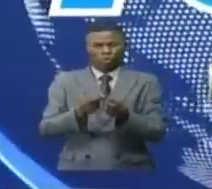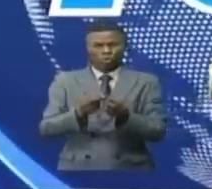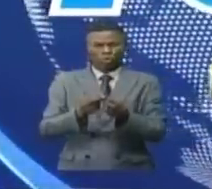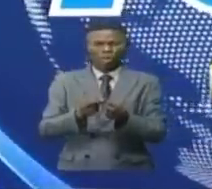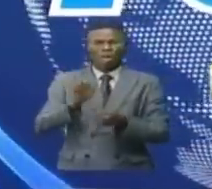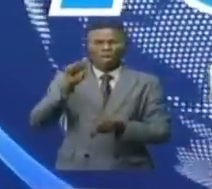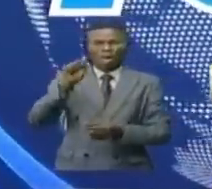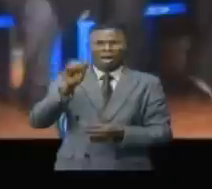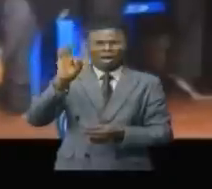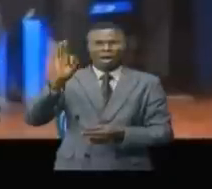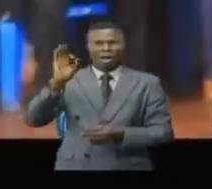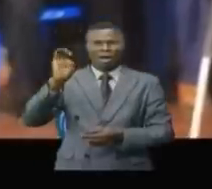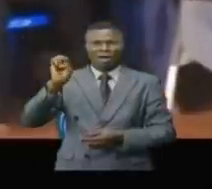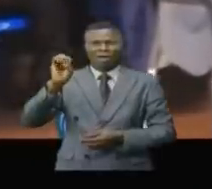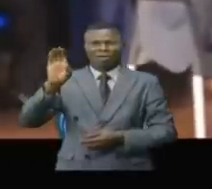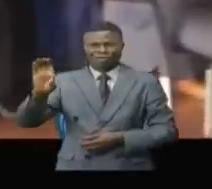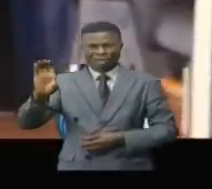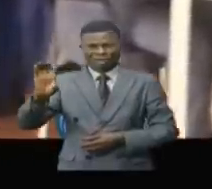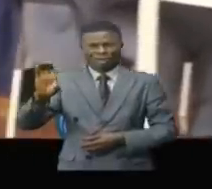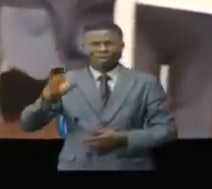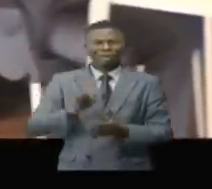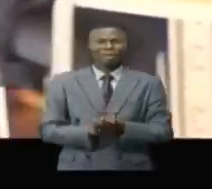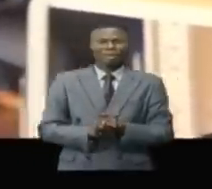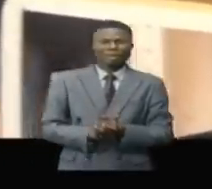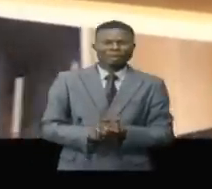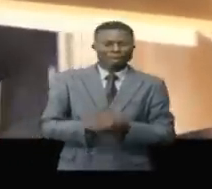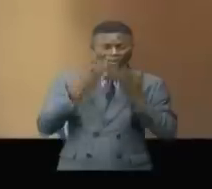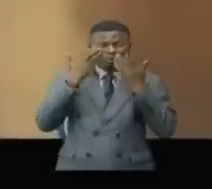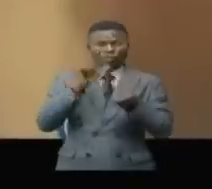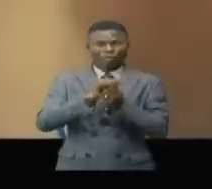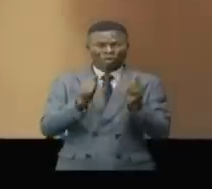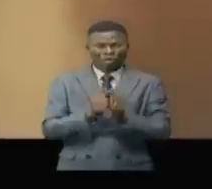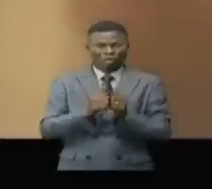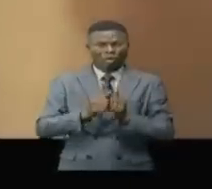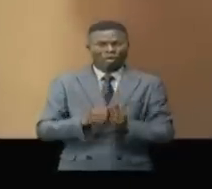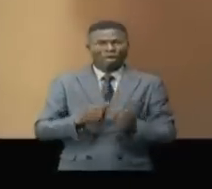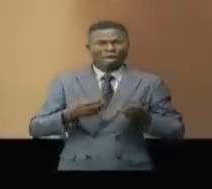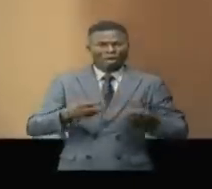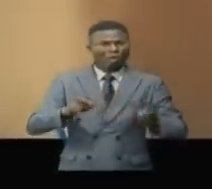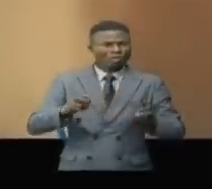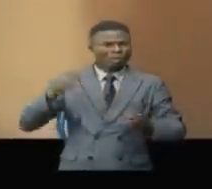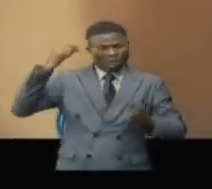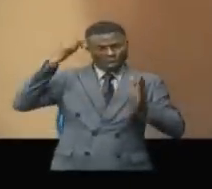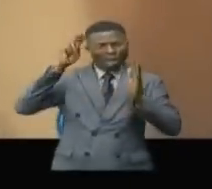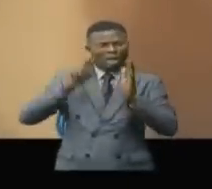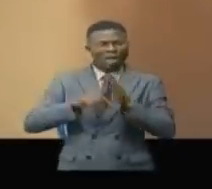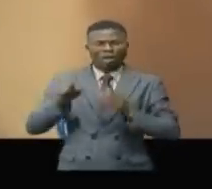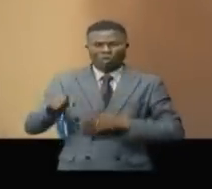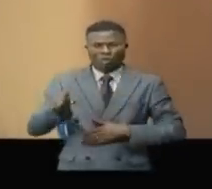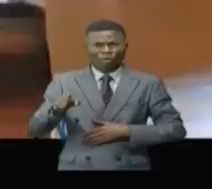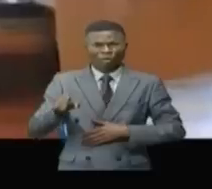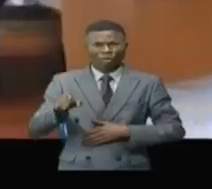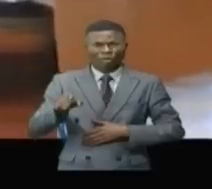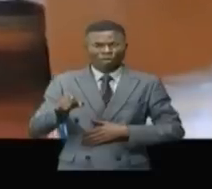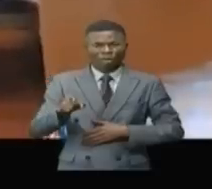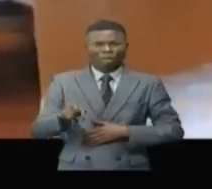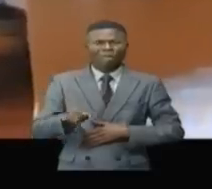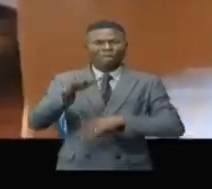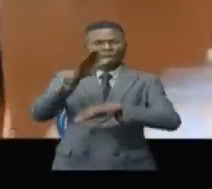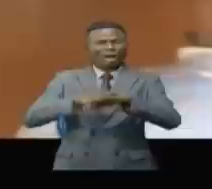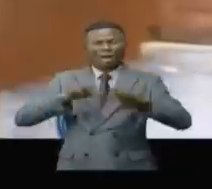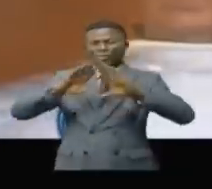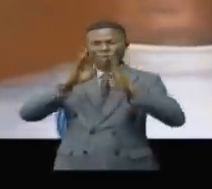FEC. Décoller la province du Haut-Lomami, voilà la question qui a poussé au gouverneur Yumba Kalenga Mushimbi Isabel de réunir les